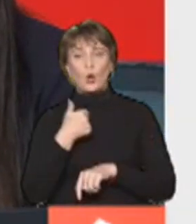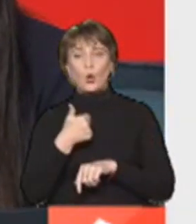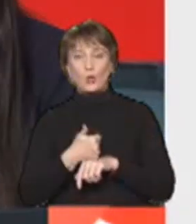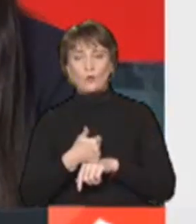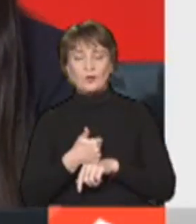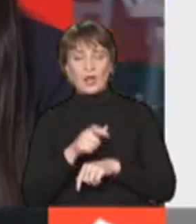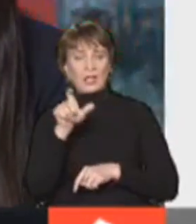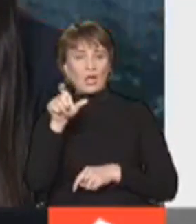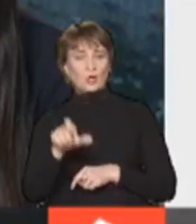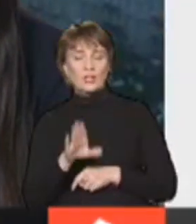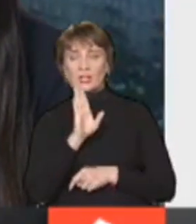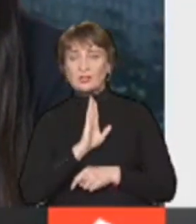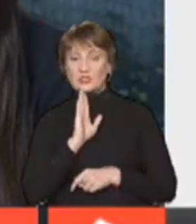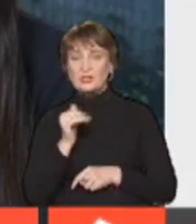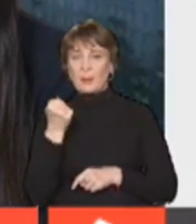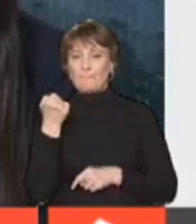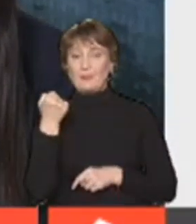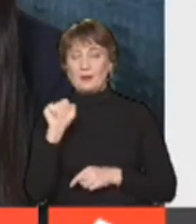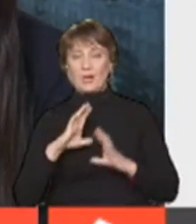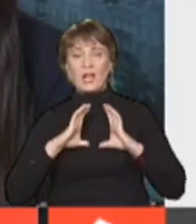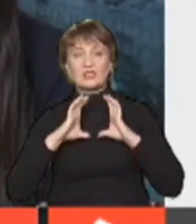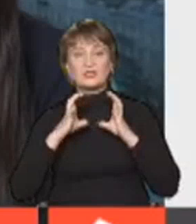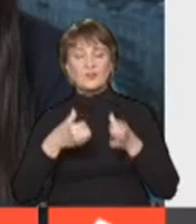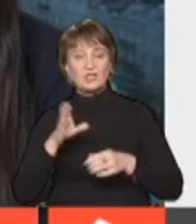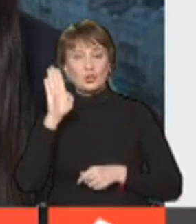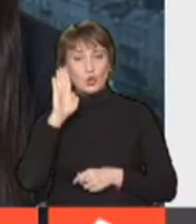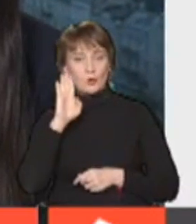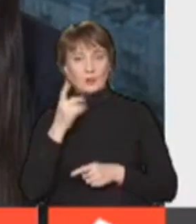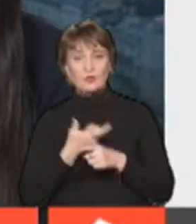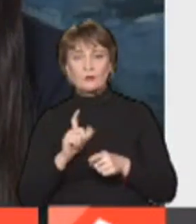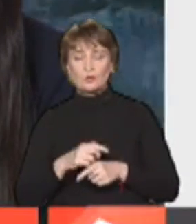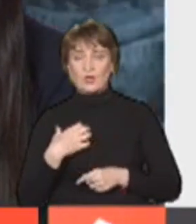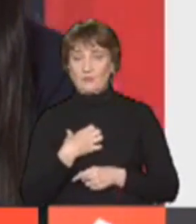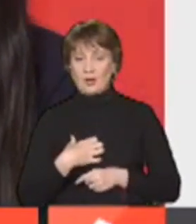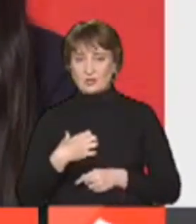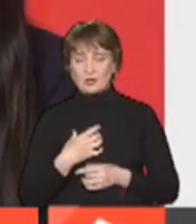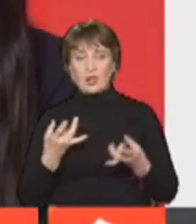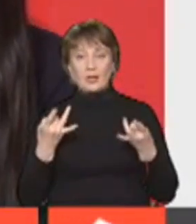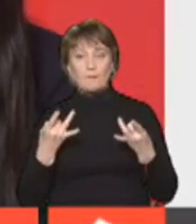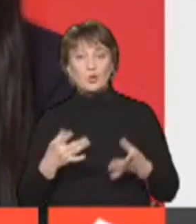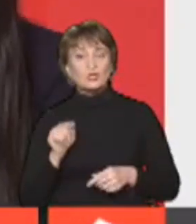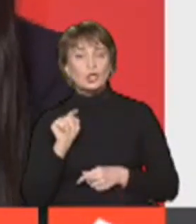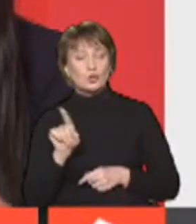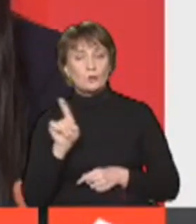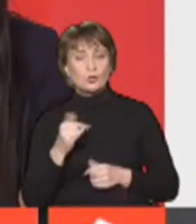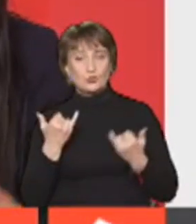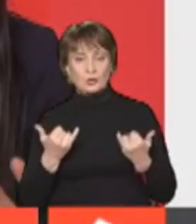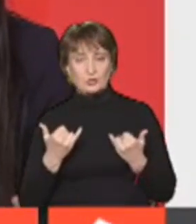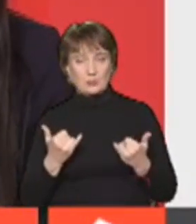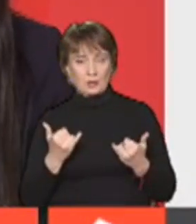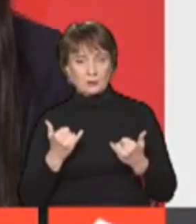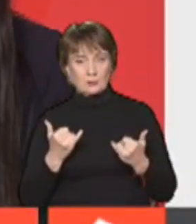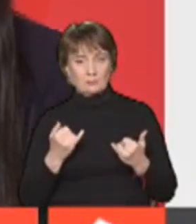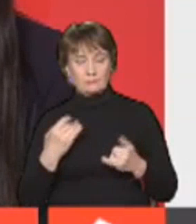– жінка – перемагає в світі чоловіків. Це зараз дуже мудро. Це просто тому, що от зараз такі